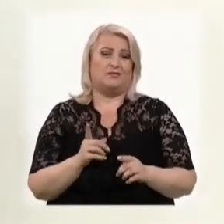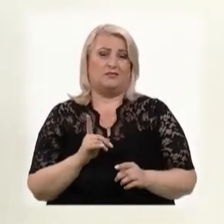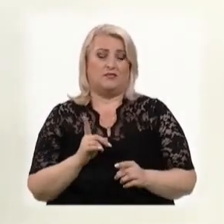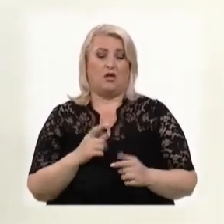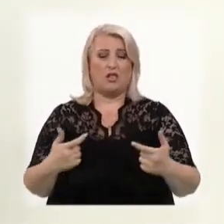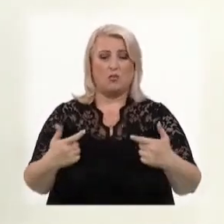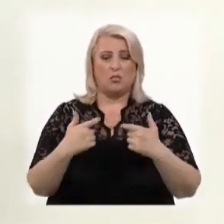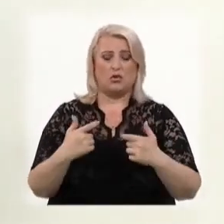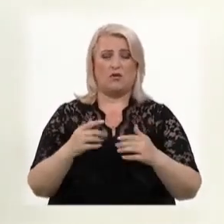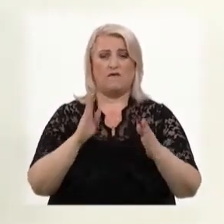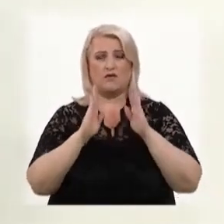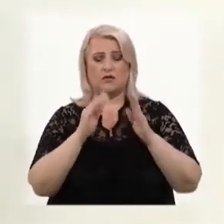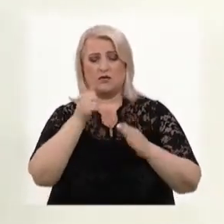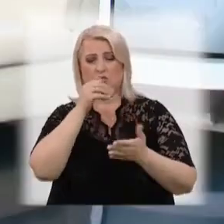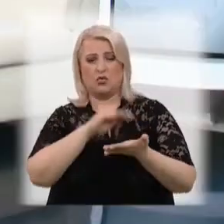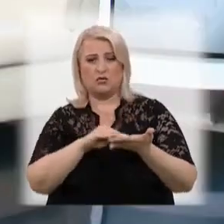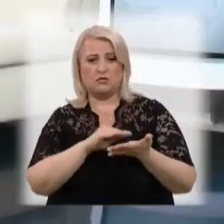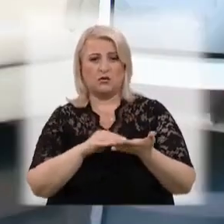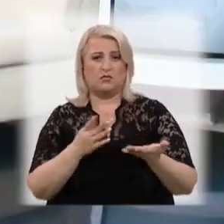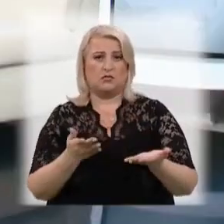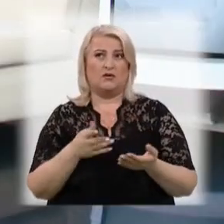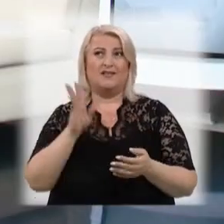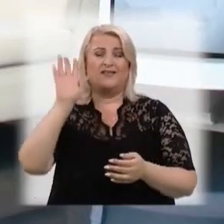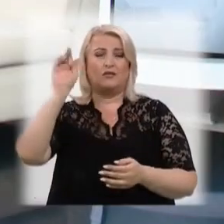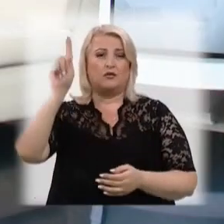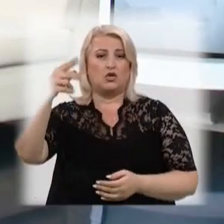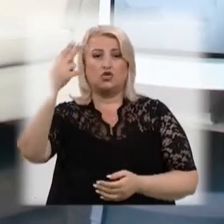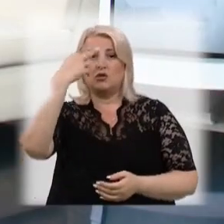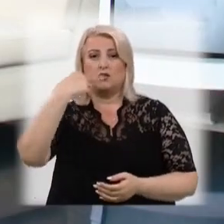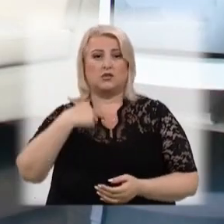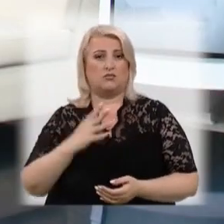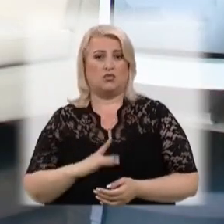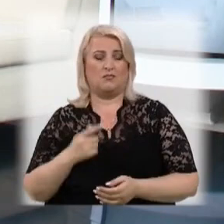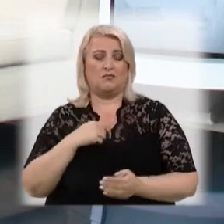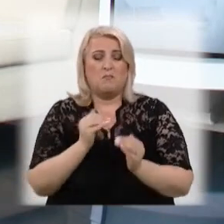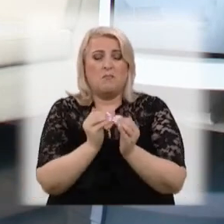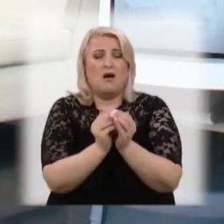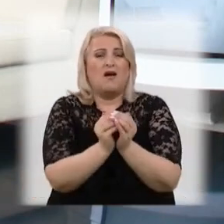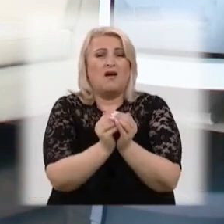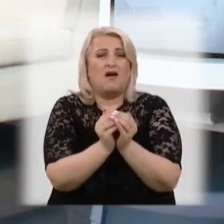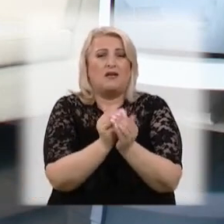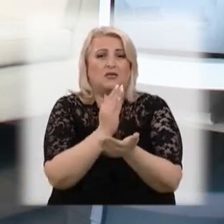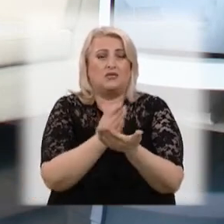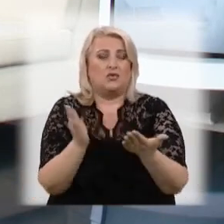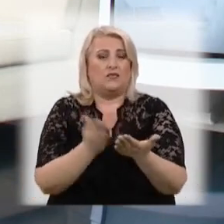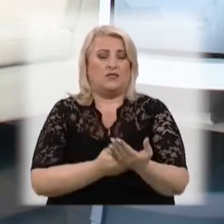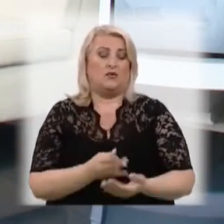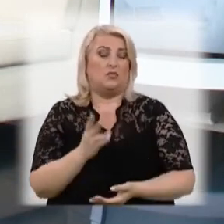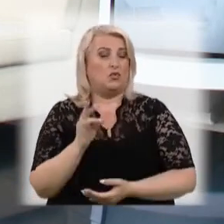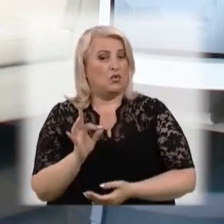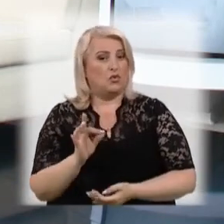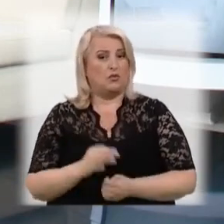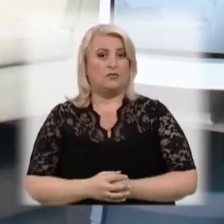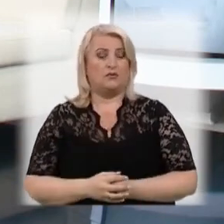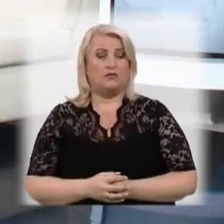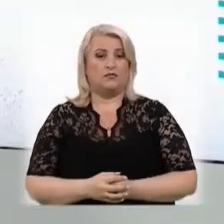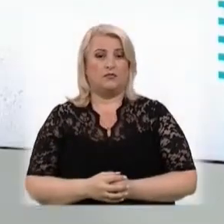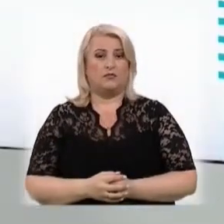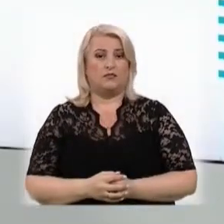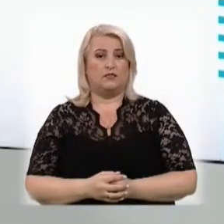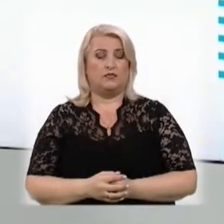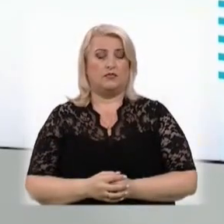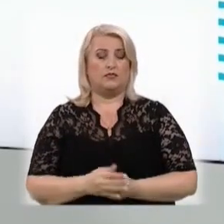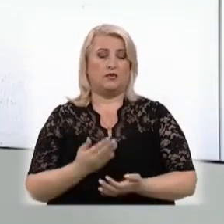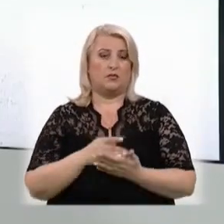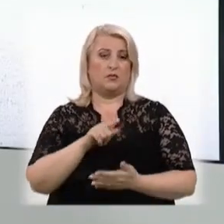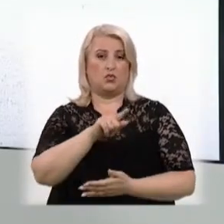pagină nu putem să scrie scrie undeva între noi care nu suntem piață micuță de tot dar ridicăm foarte mult